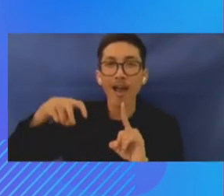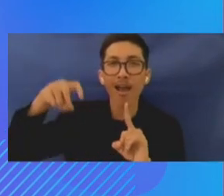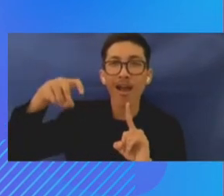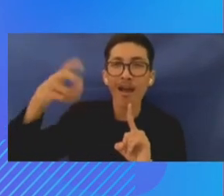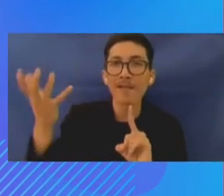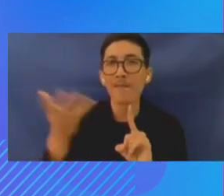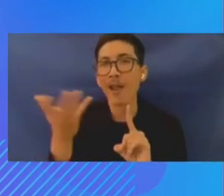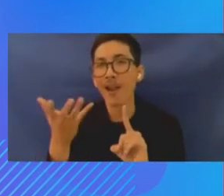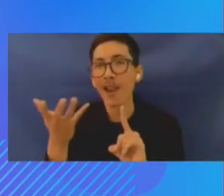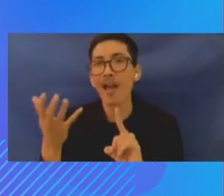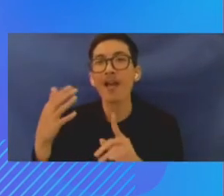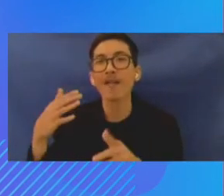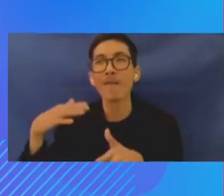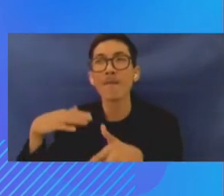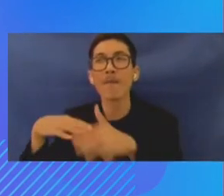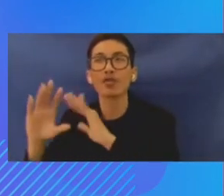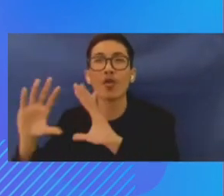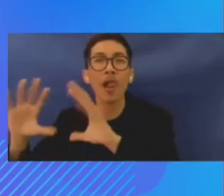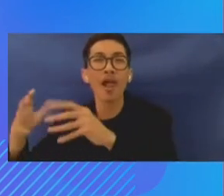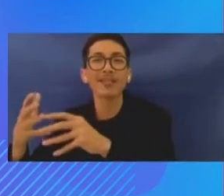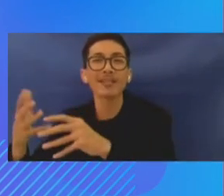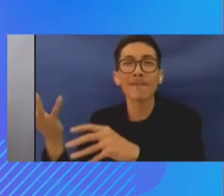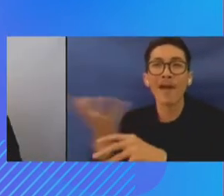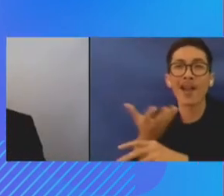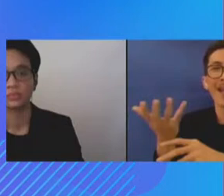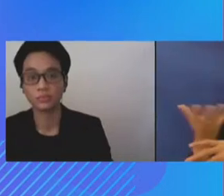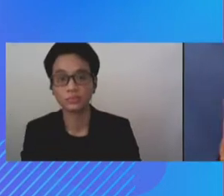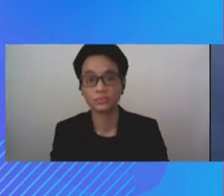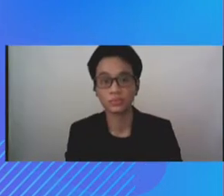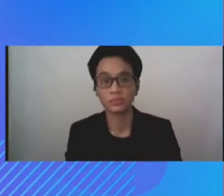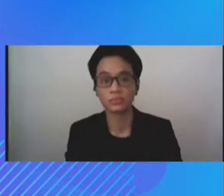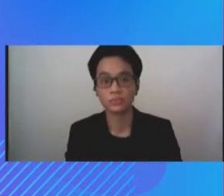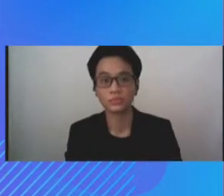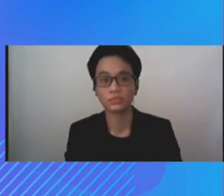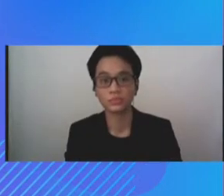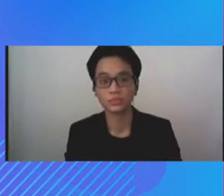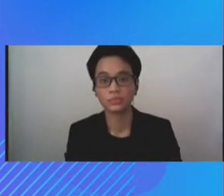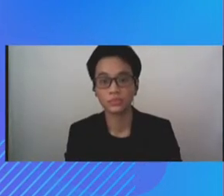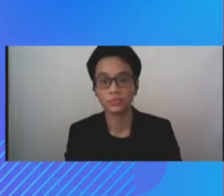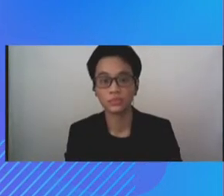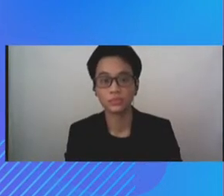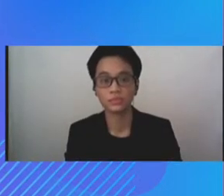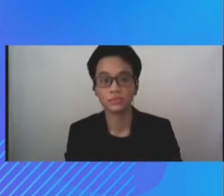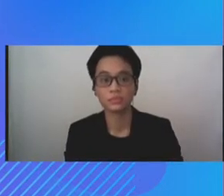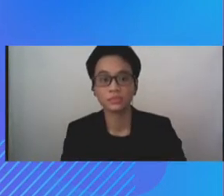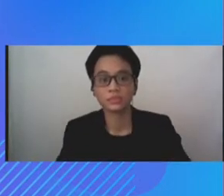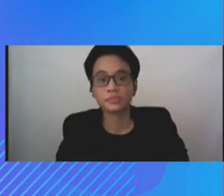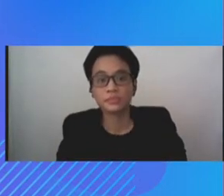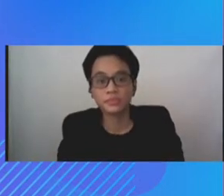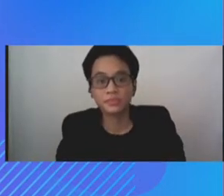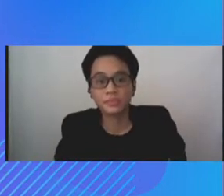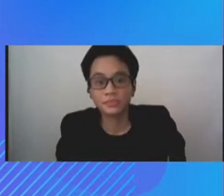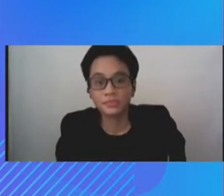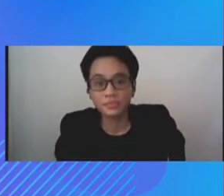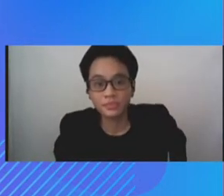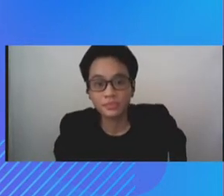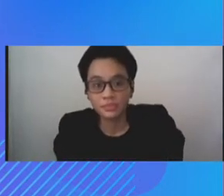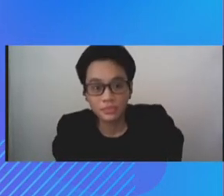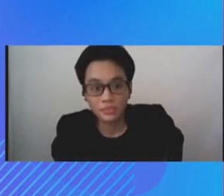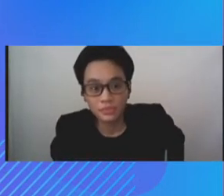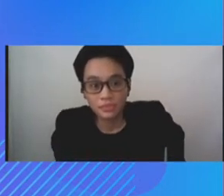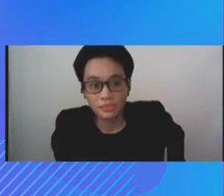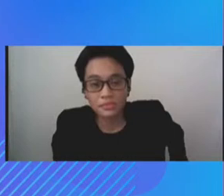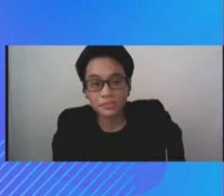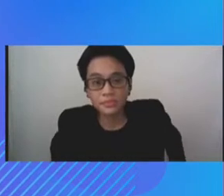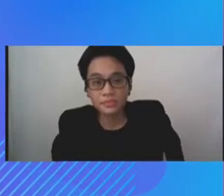kelas gitu. Gitu. Jadi ya ditanggapin aja, cuman ya nggak dibikin seru aja